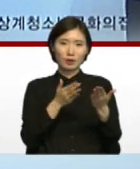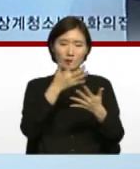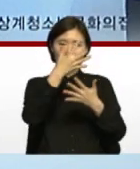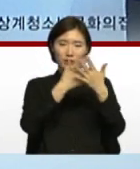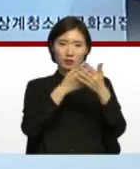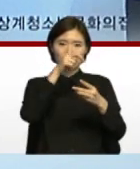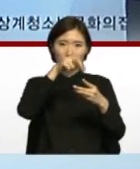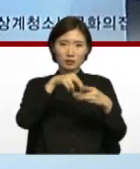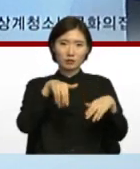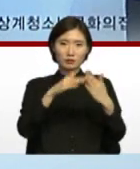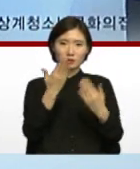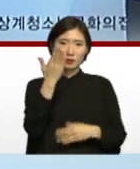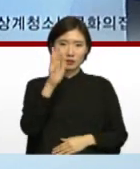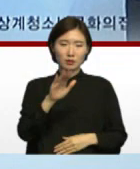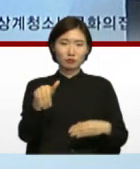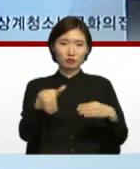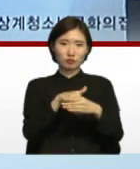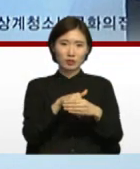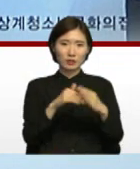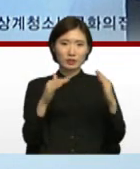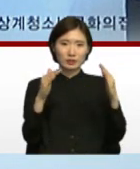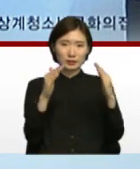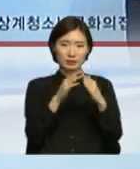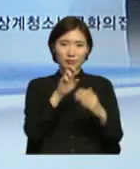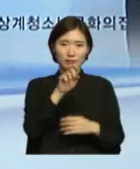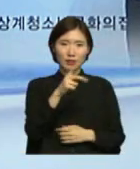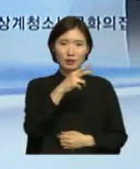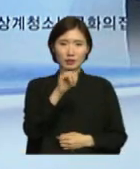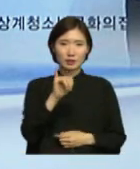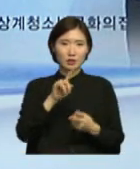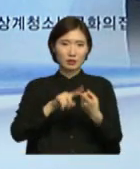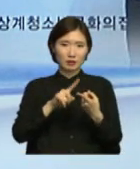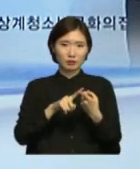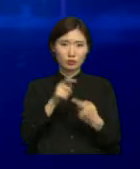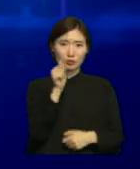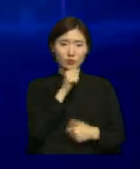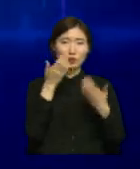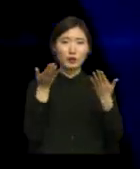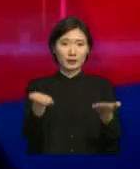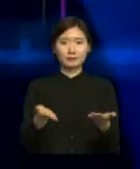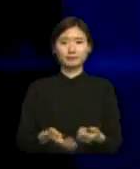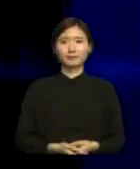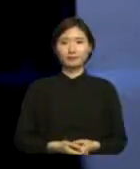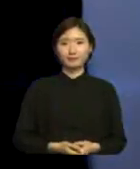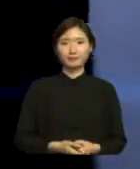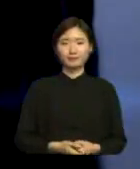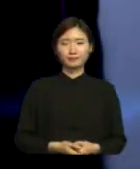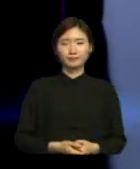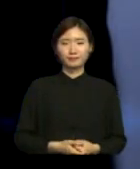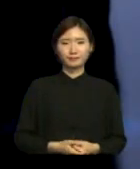설치됐는데요. 상계 청소년 문화의 집 마디, 박선화 기자가 소개합니다.